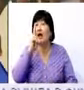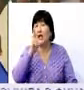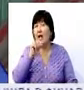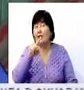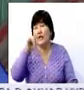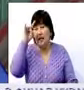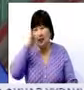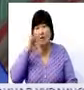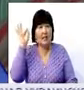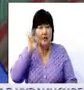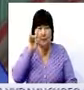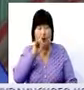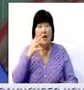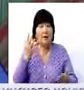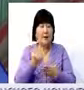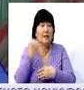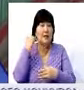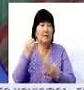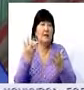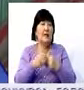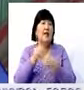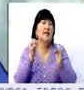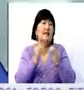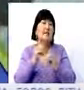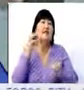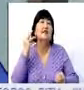Казгермунай. Вторые одержали уверенную победу со счетом 10-3.